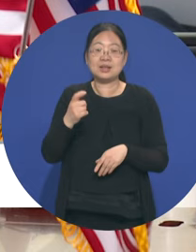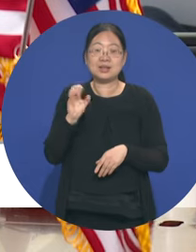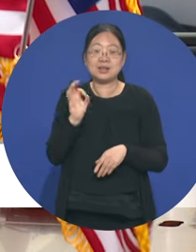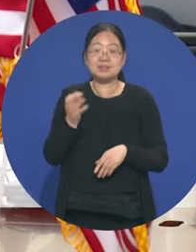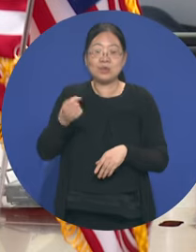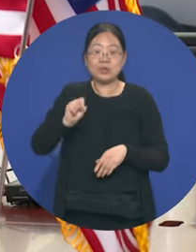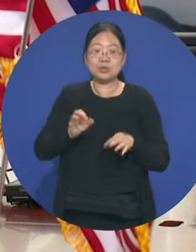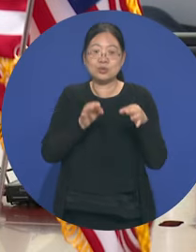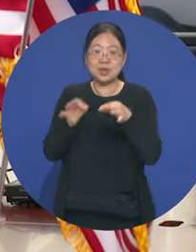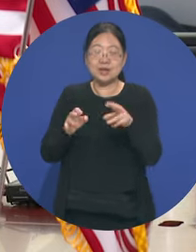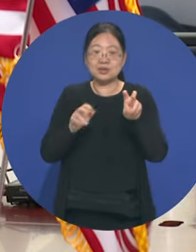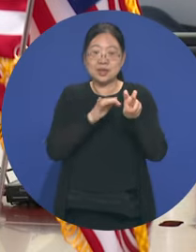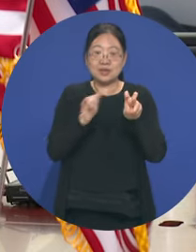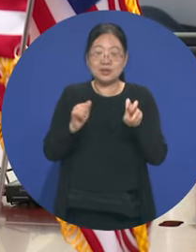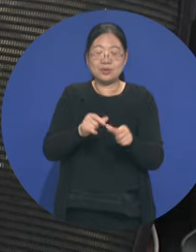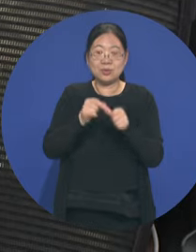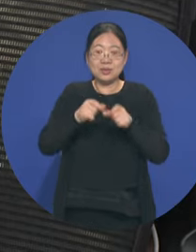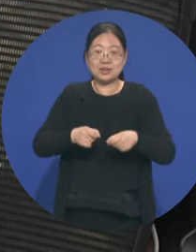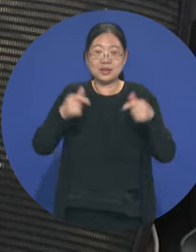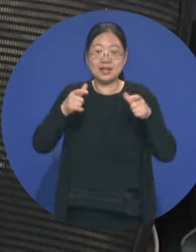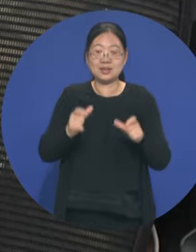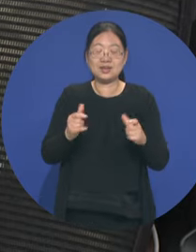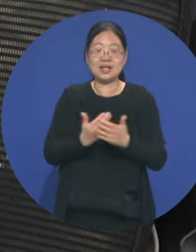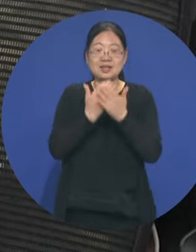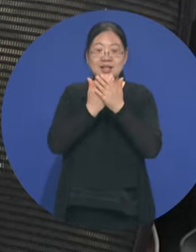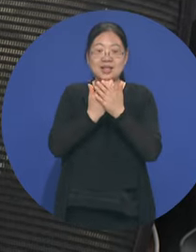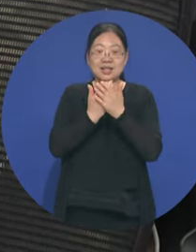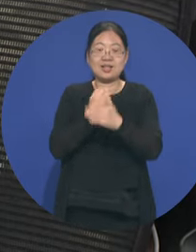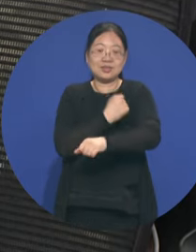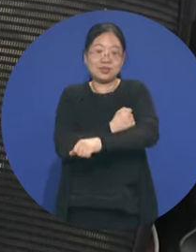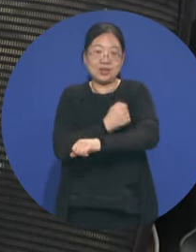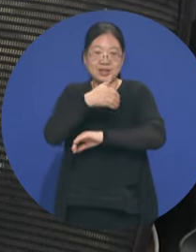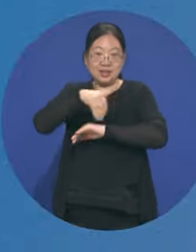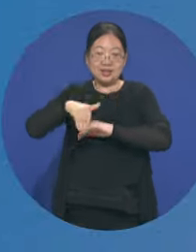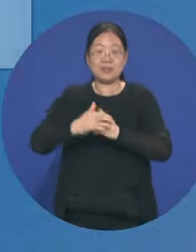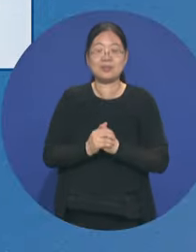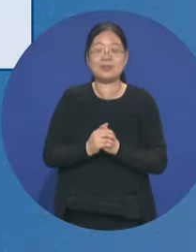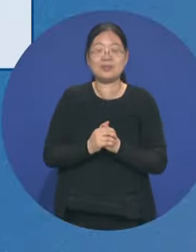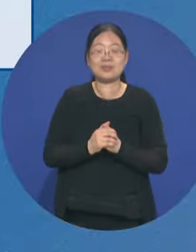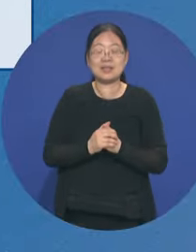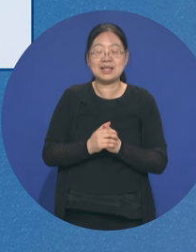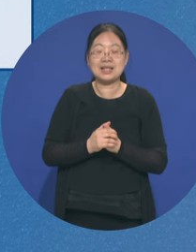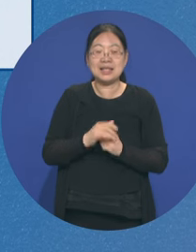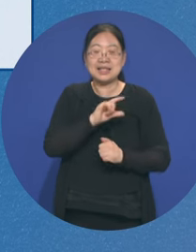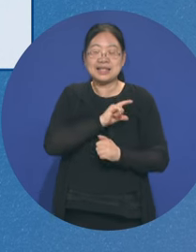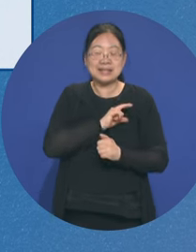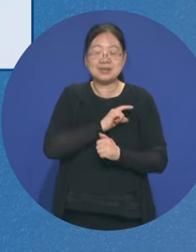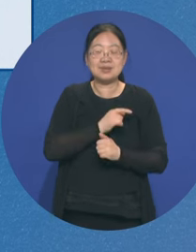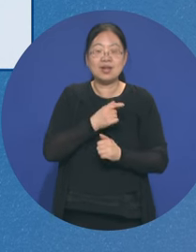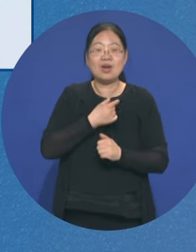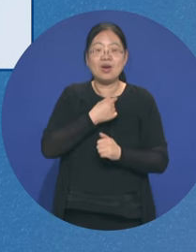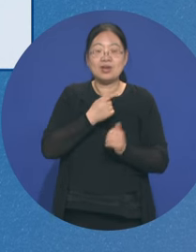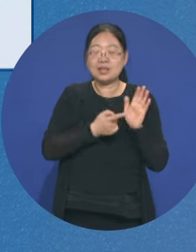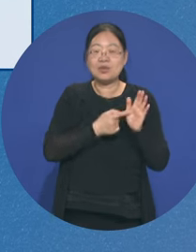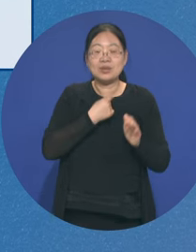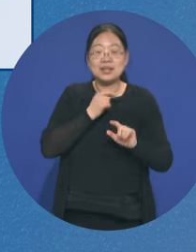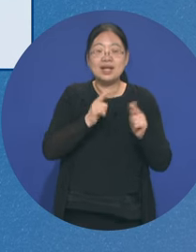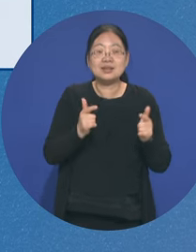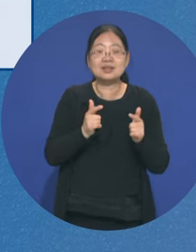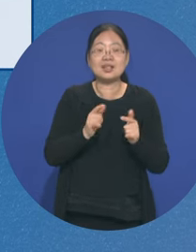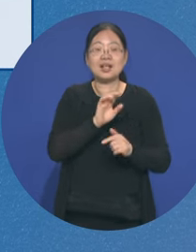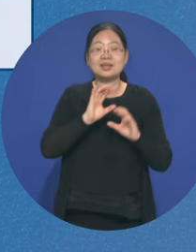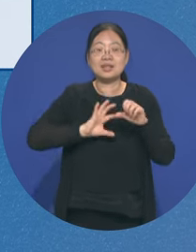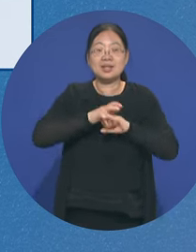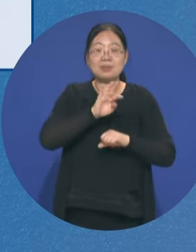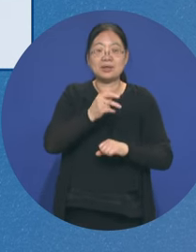투자해 20명의 고용 창출과 지역 활성화에 기여할 전망입니다. 익명을 요구한 세계적 반도체 관련 기업은